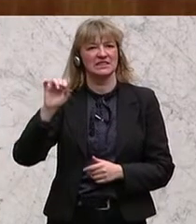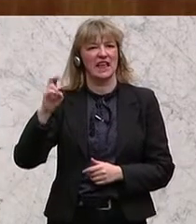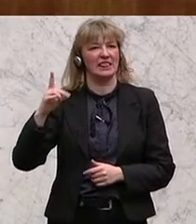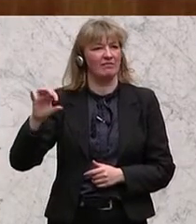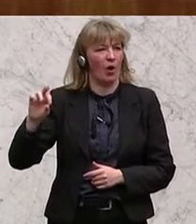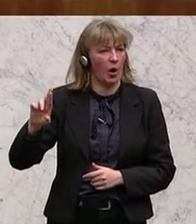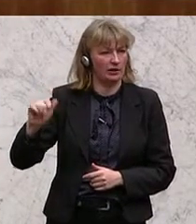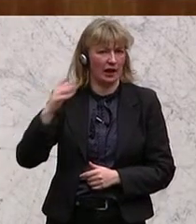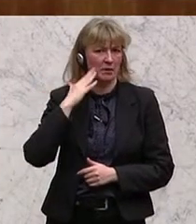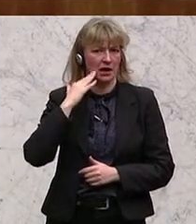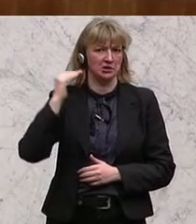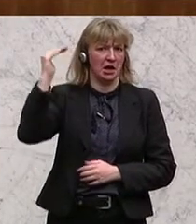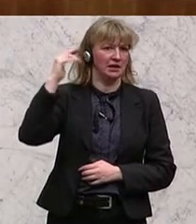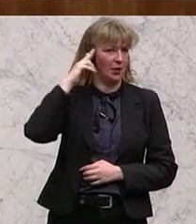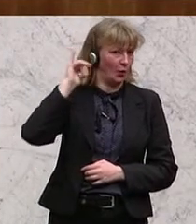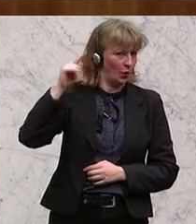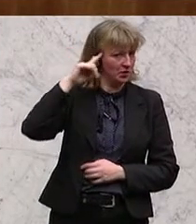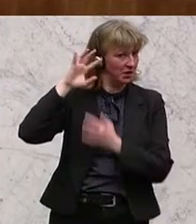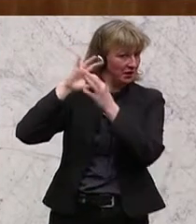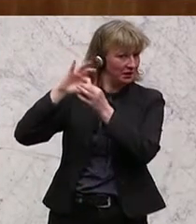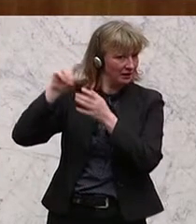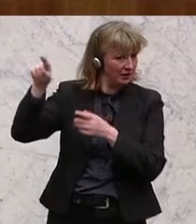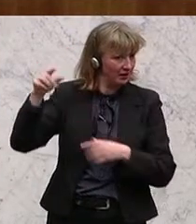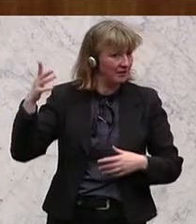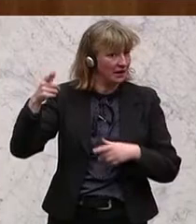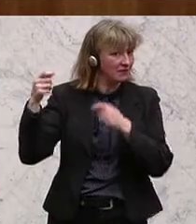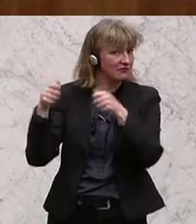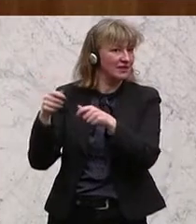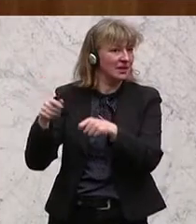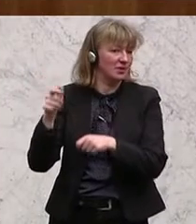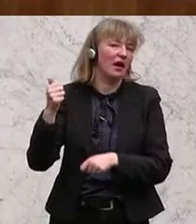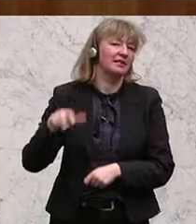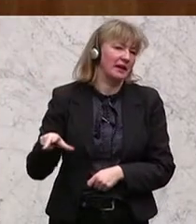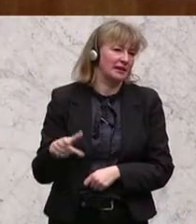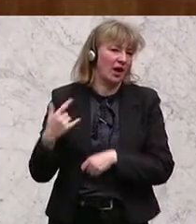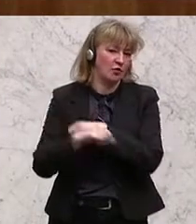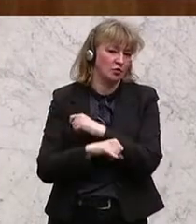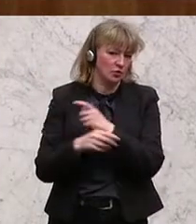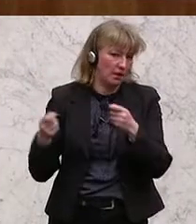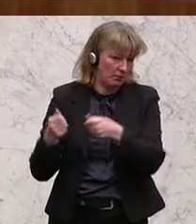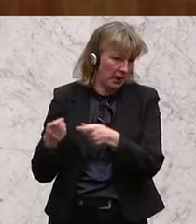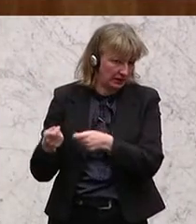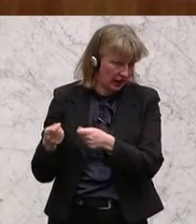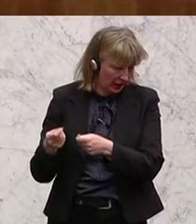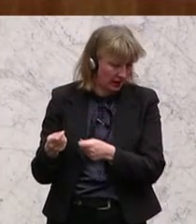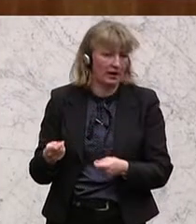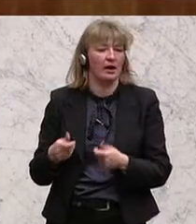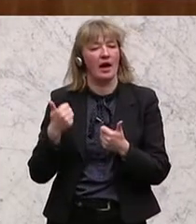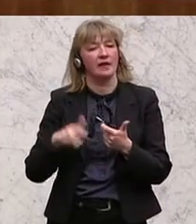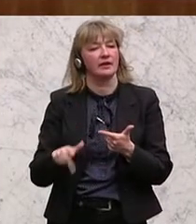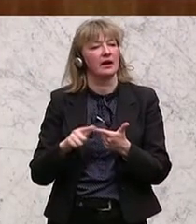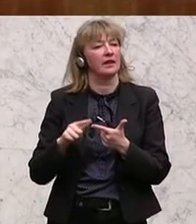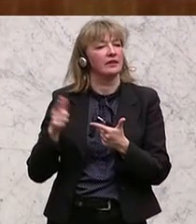Elite-Universitäten, die, was die Finanzierung betrifft, sich zu einem Drittel ungefähr aus Studienbeiträgen finanzieren, aus einem